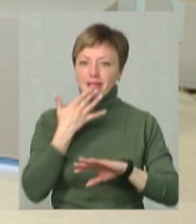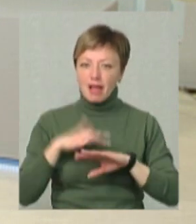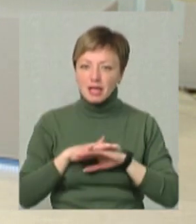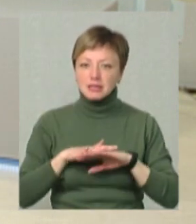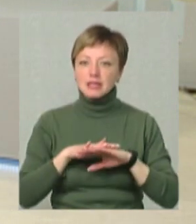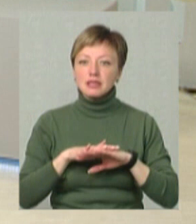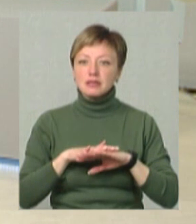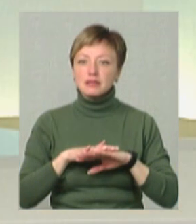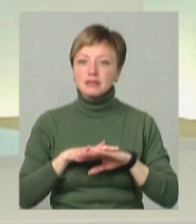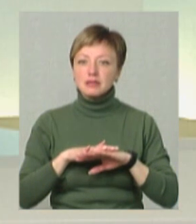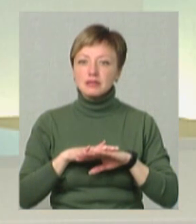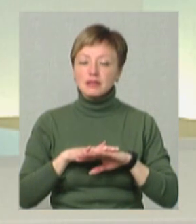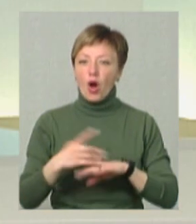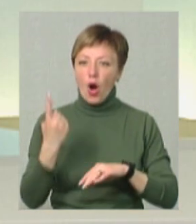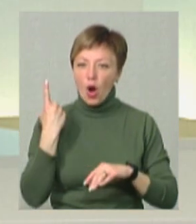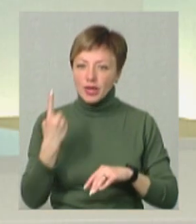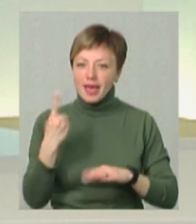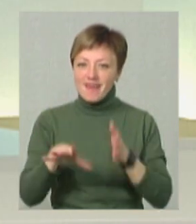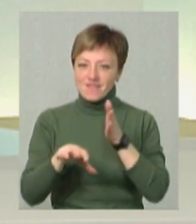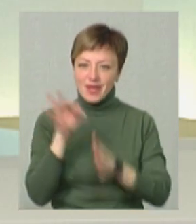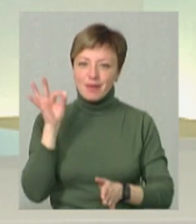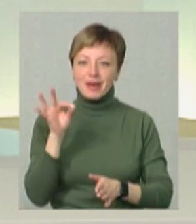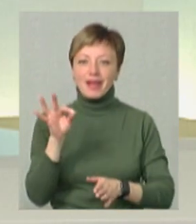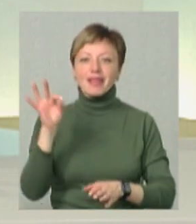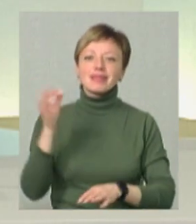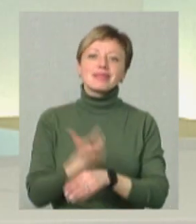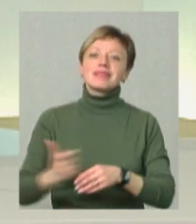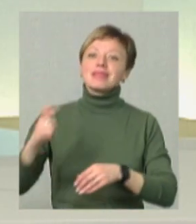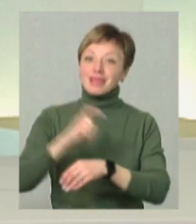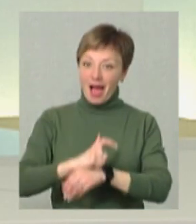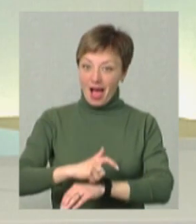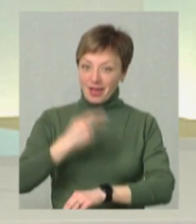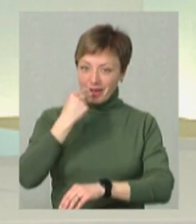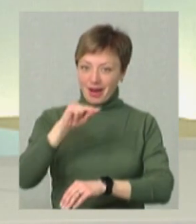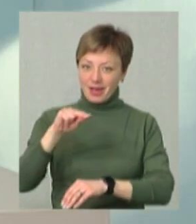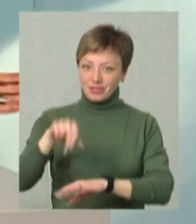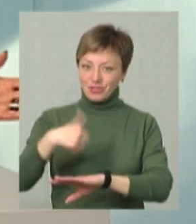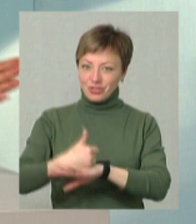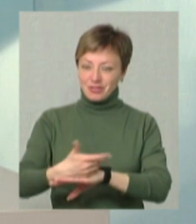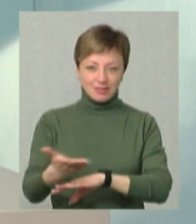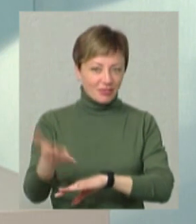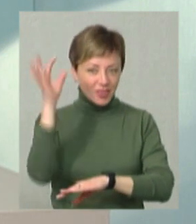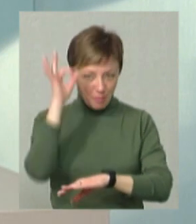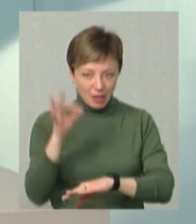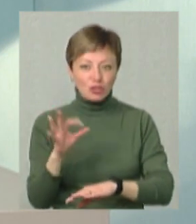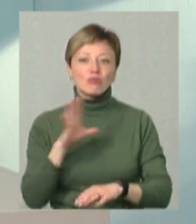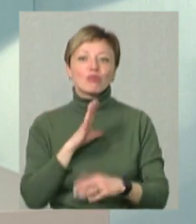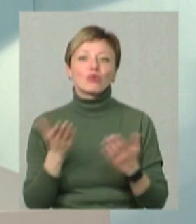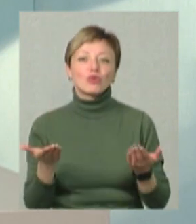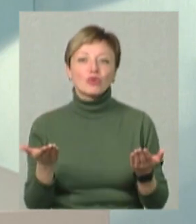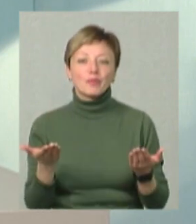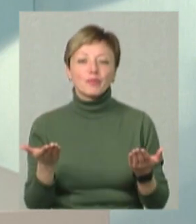нації. Однієї вибраної най. Богом вибраної. Так. В Німеччині це були німці. Там